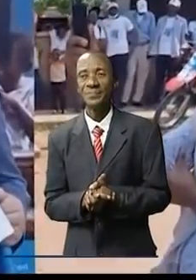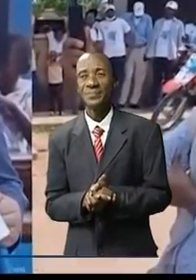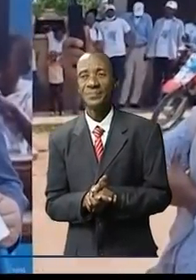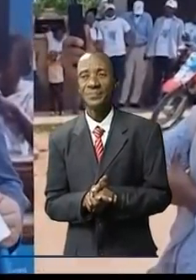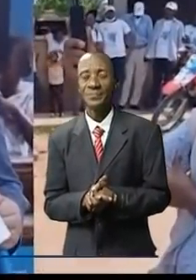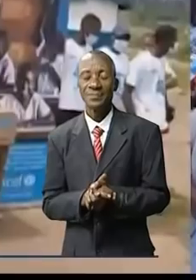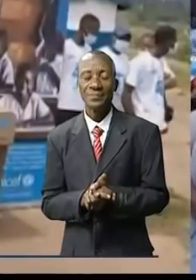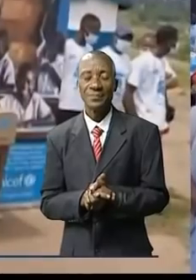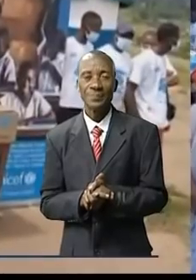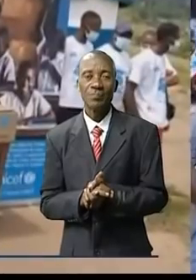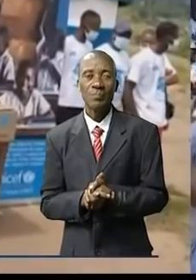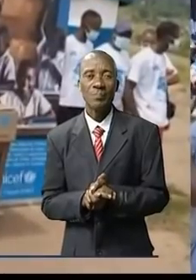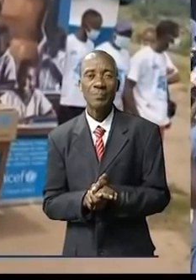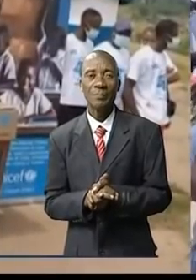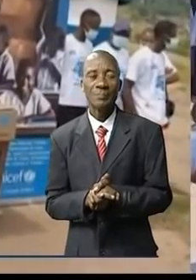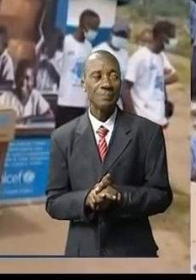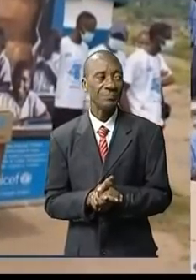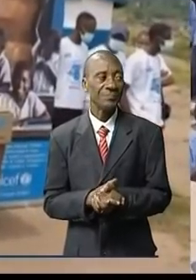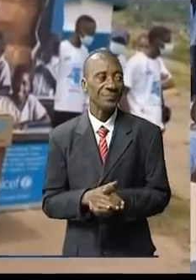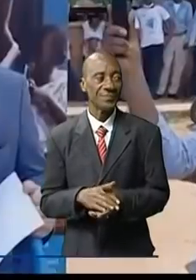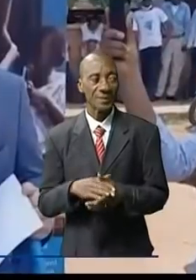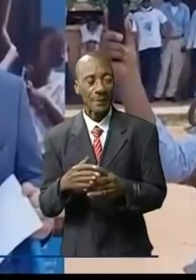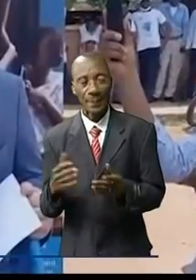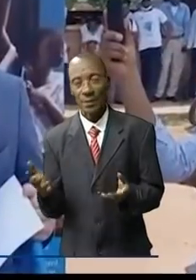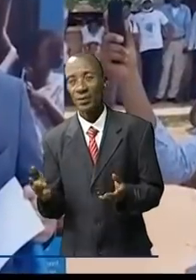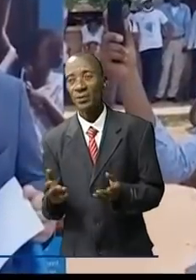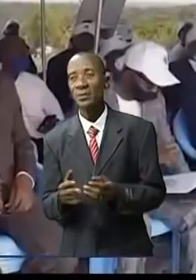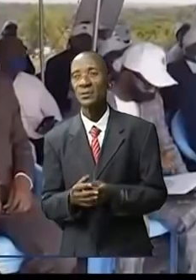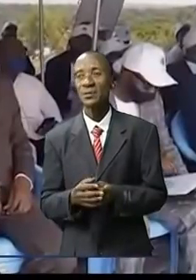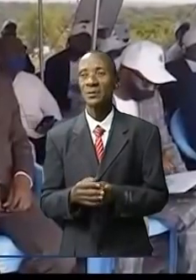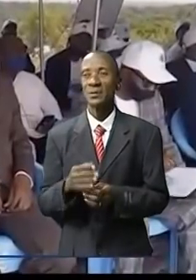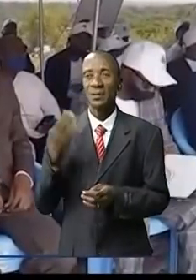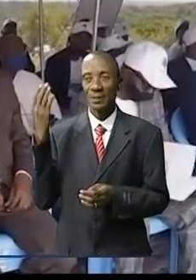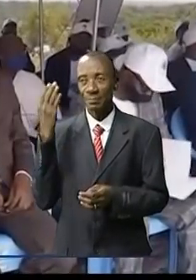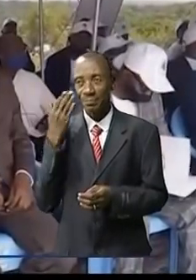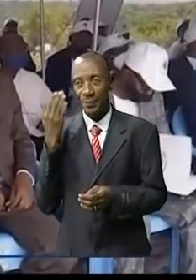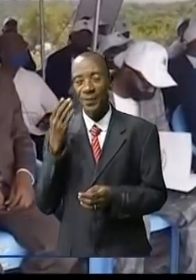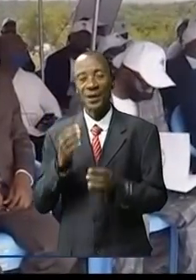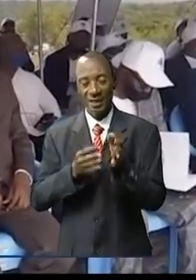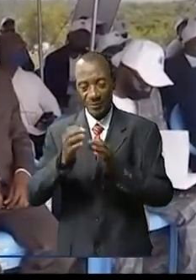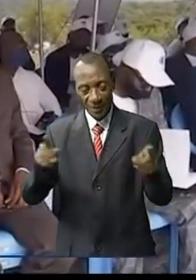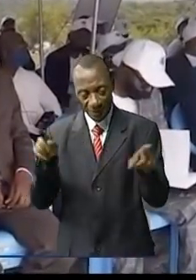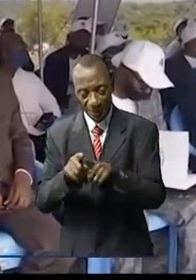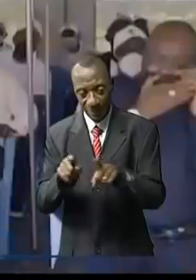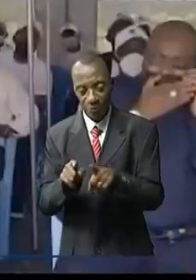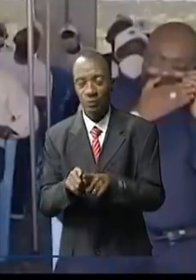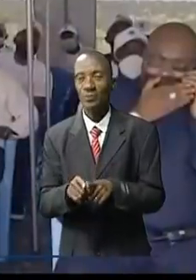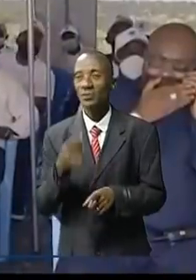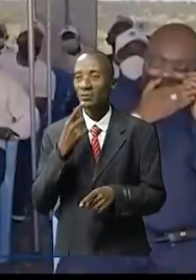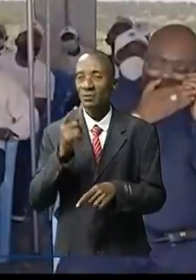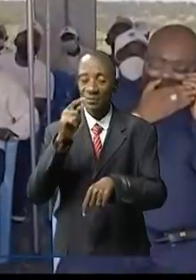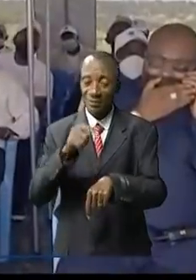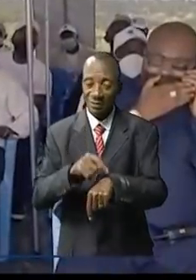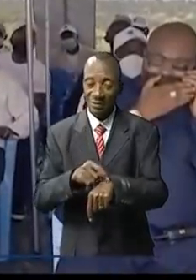on a distribué 300 cartons de fournitures scolaires. Le ministre provincial de l'Éducation a par ailleurs